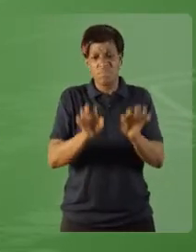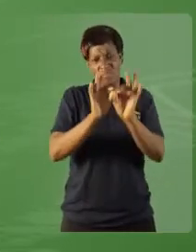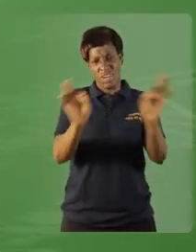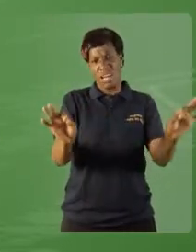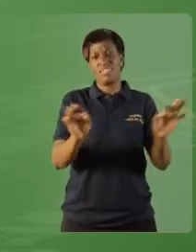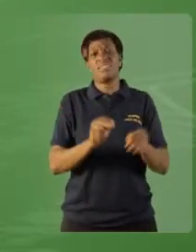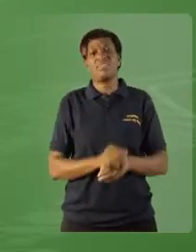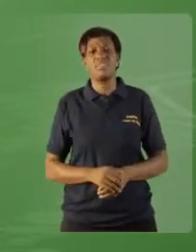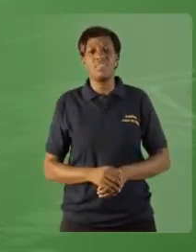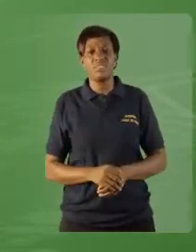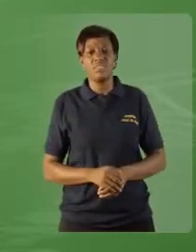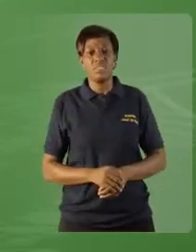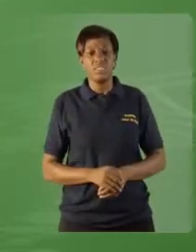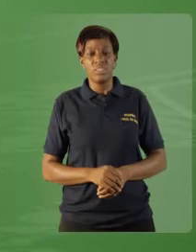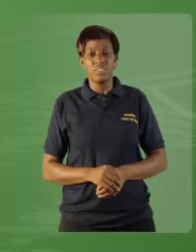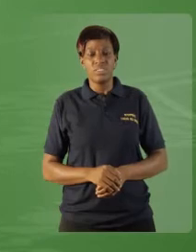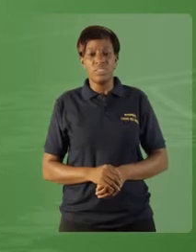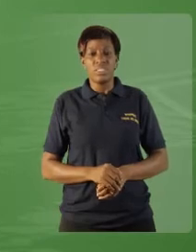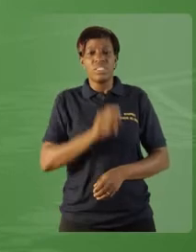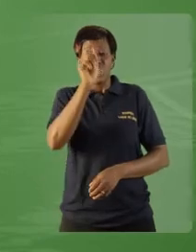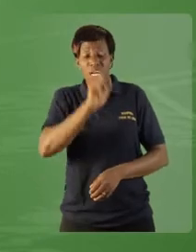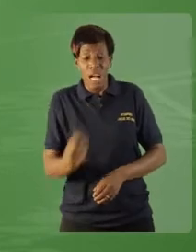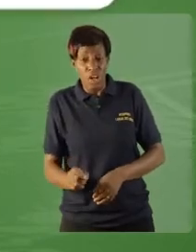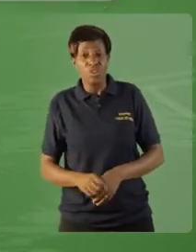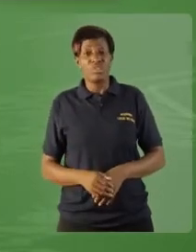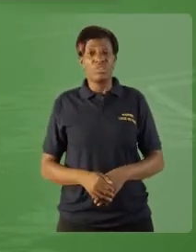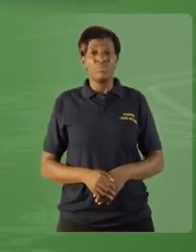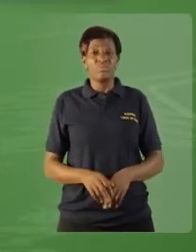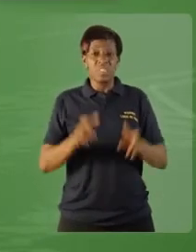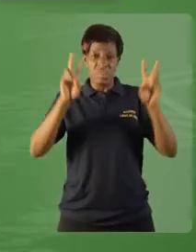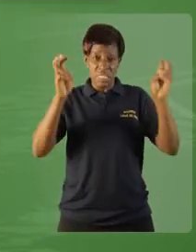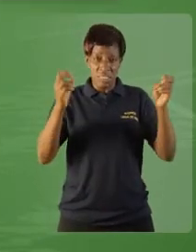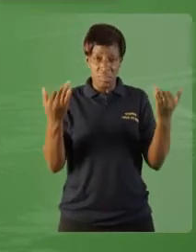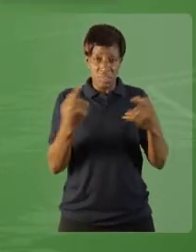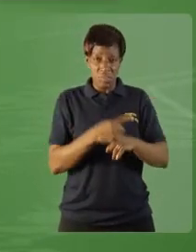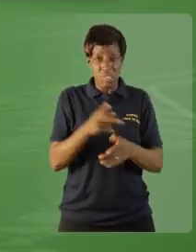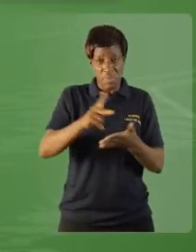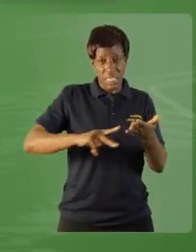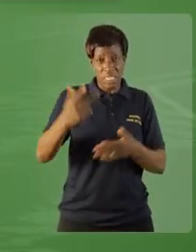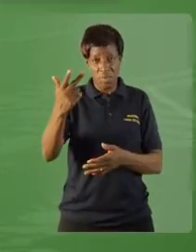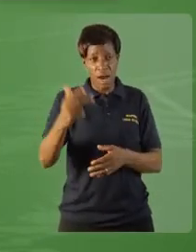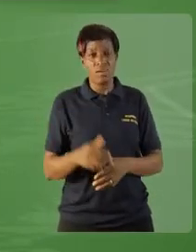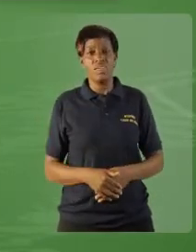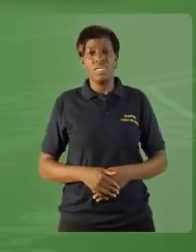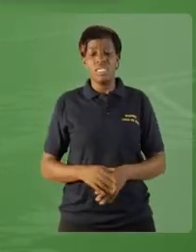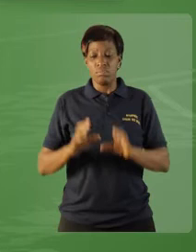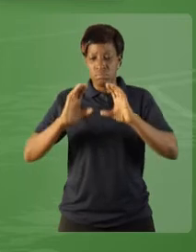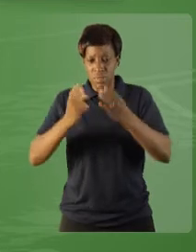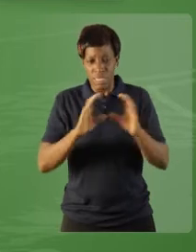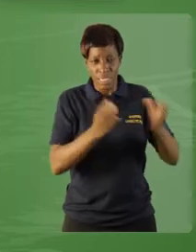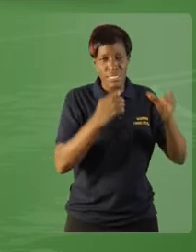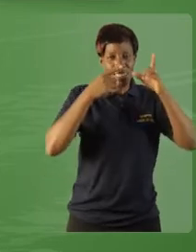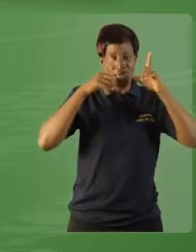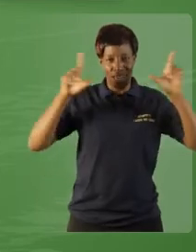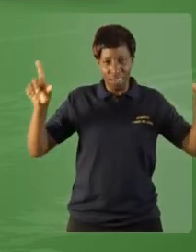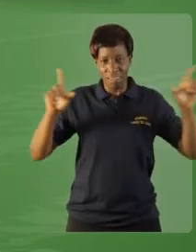Donne alors le titre de la séance. Séance 3, les registres de